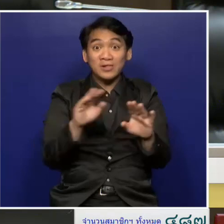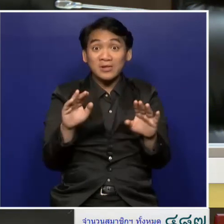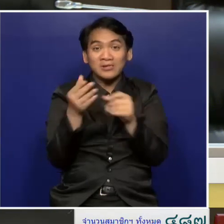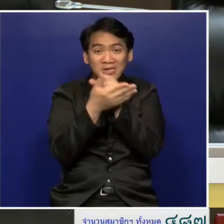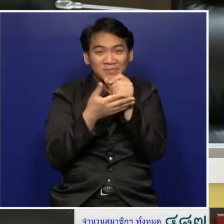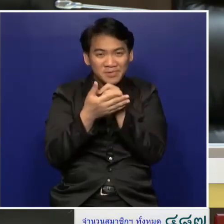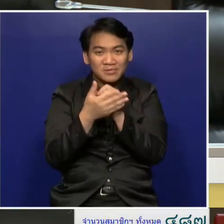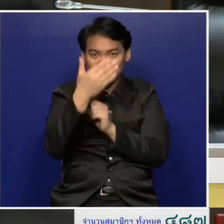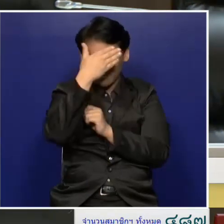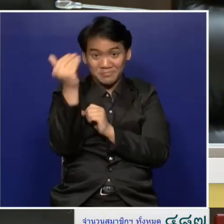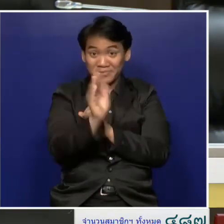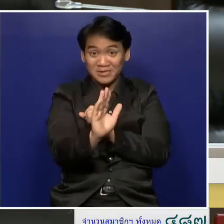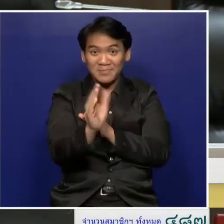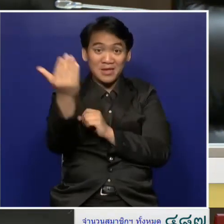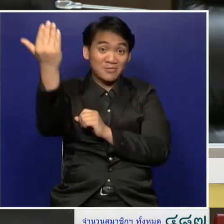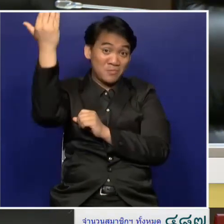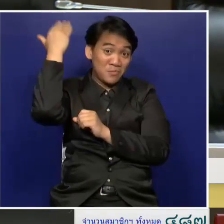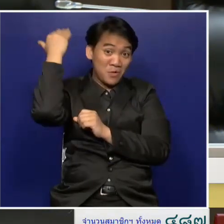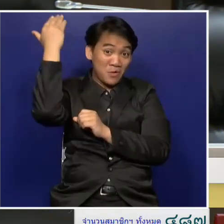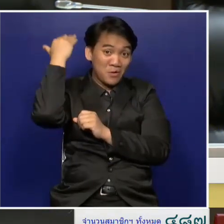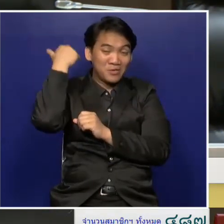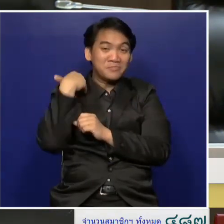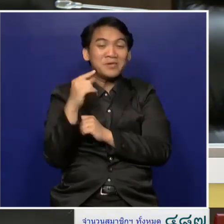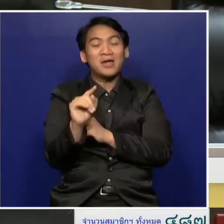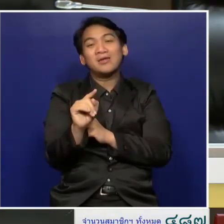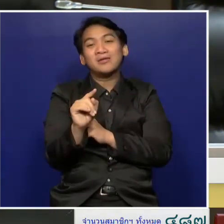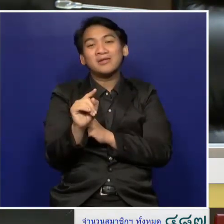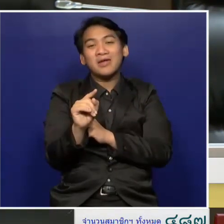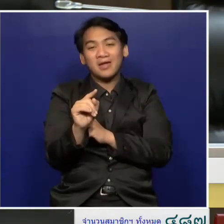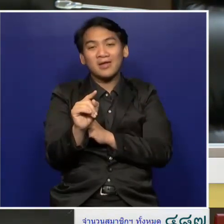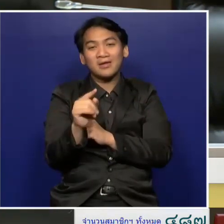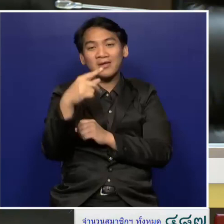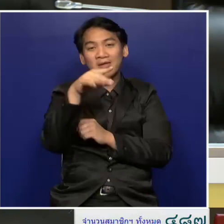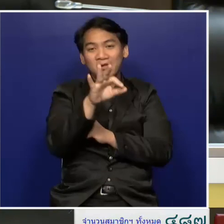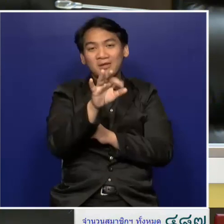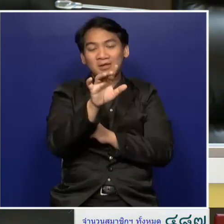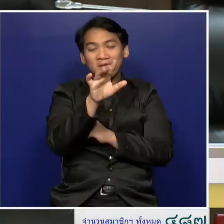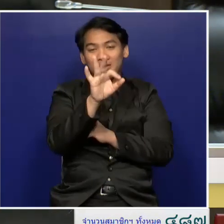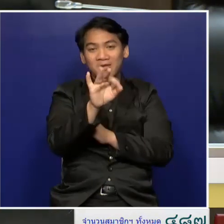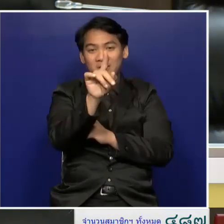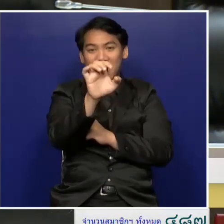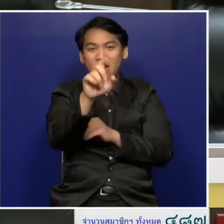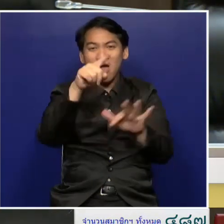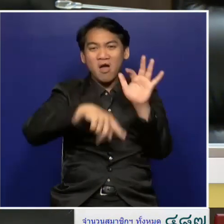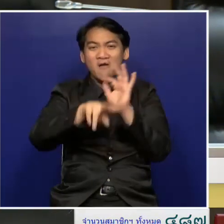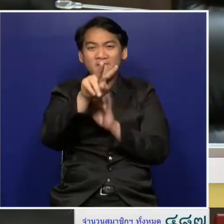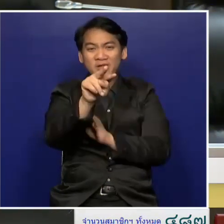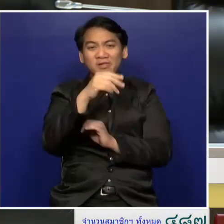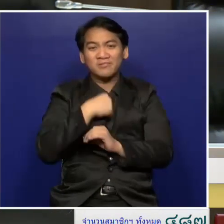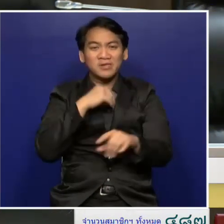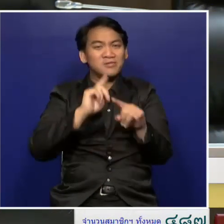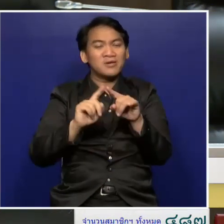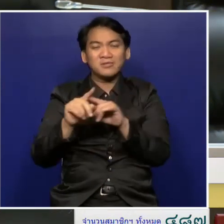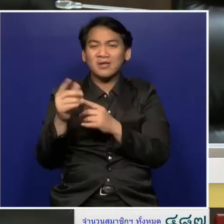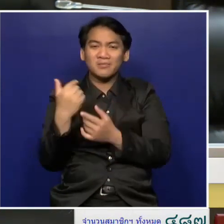ประวัติศาสตร์เรามีปรากฏคือสงครามฟินฮ่องกงเสียดินแดนให้กับสหราชอาณาจักรก็